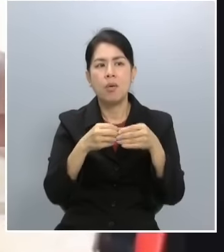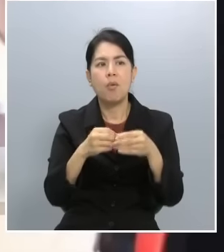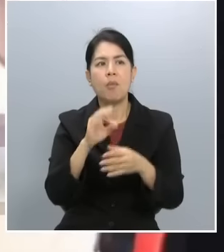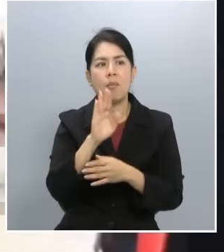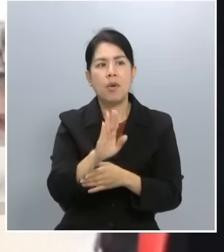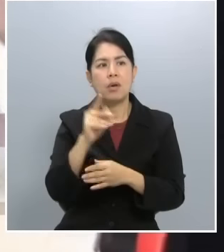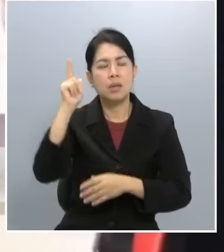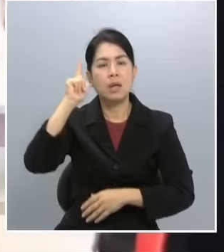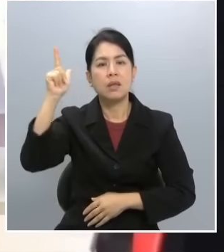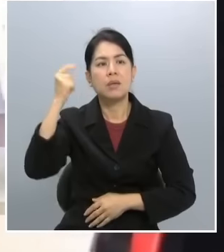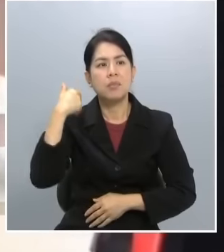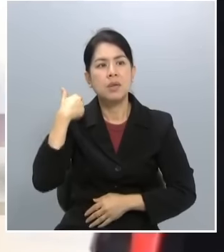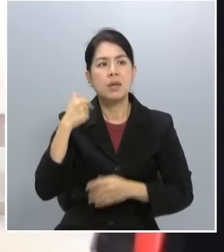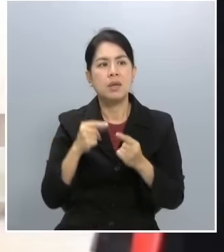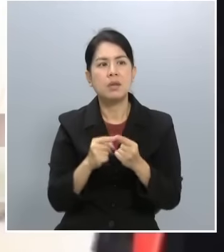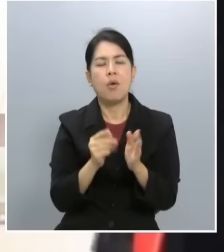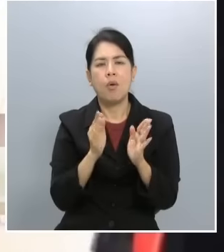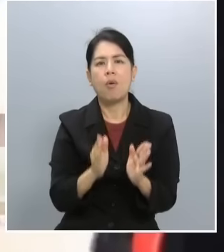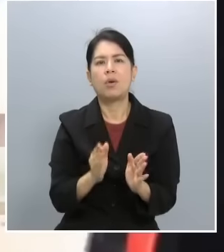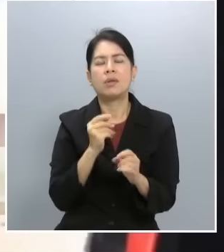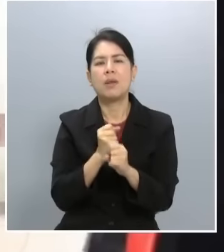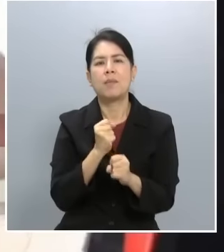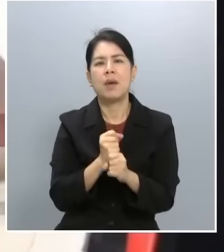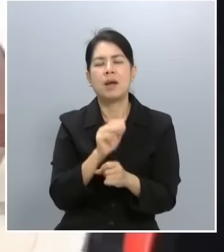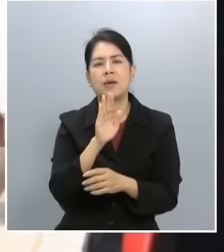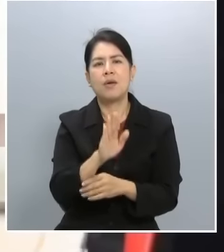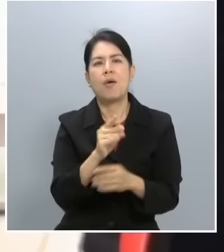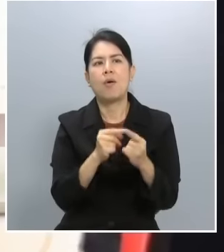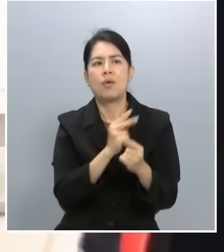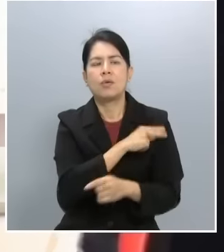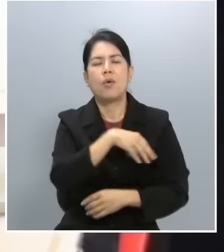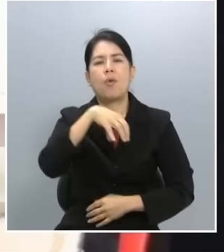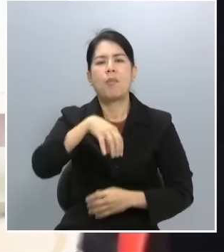ใครเป็นเจ้าหน้าที่โรงพยาบาลตำรวจแม้แต่คนเดียวครับเล่นปาหี่ให้ประชาชนทั้งประเทศดู